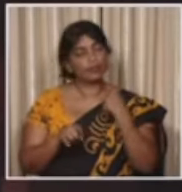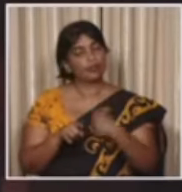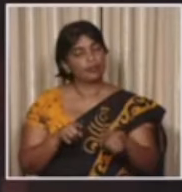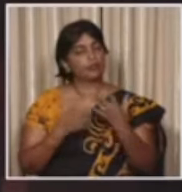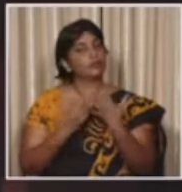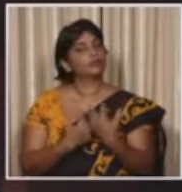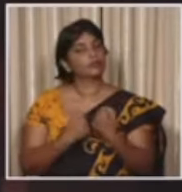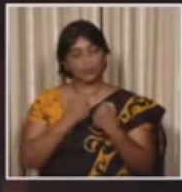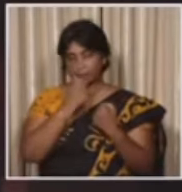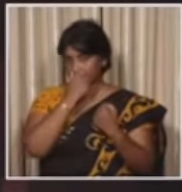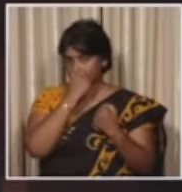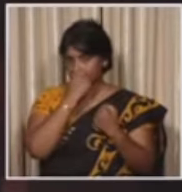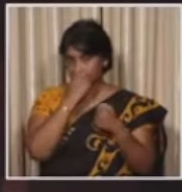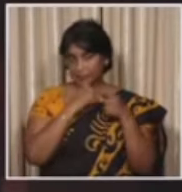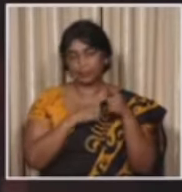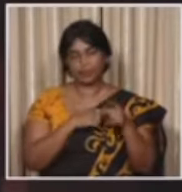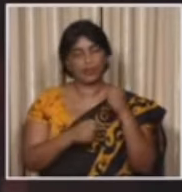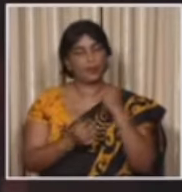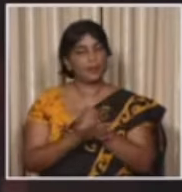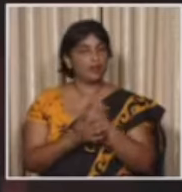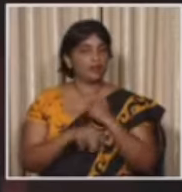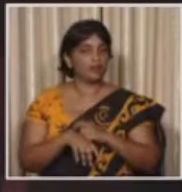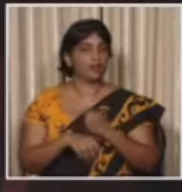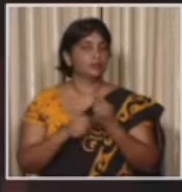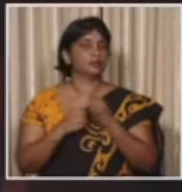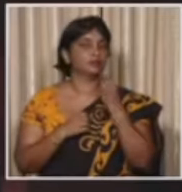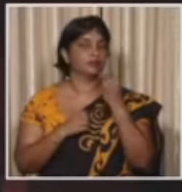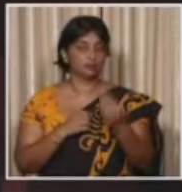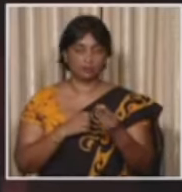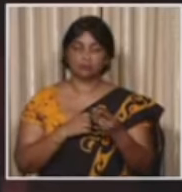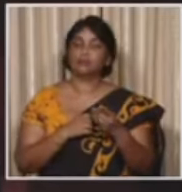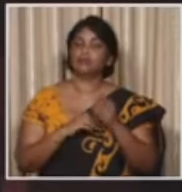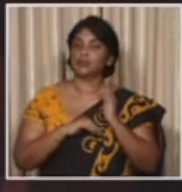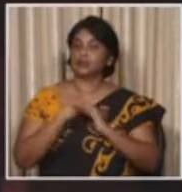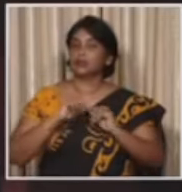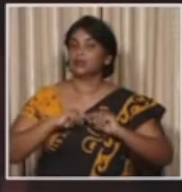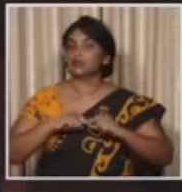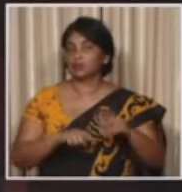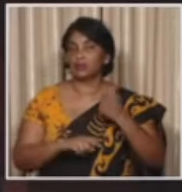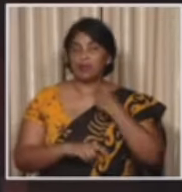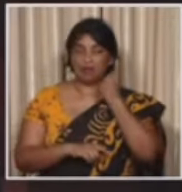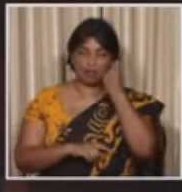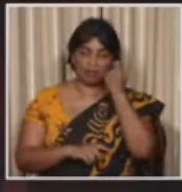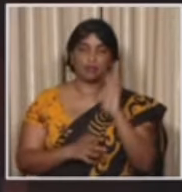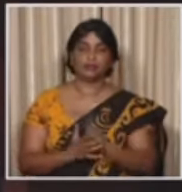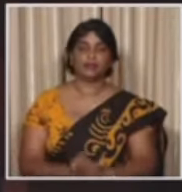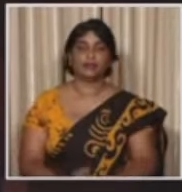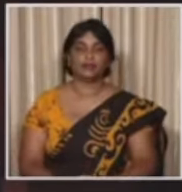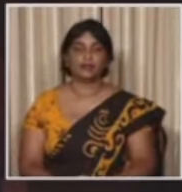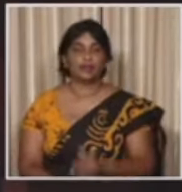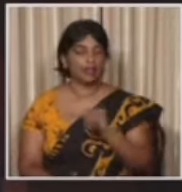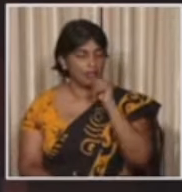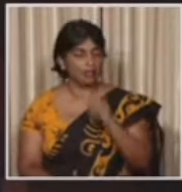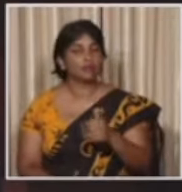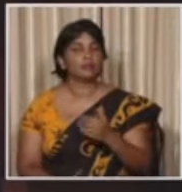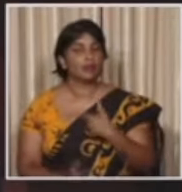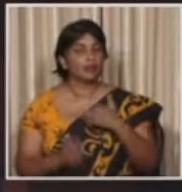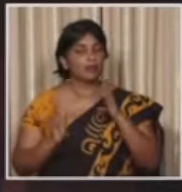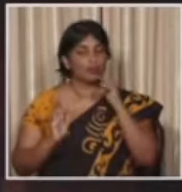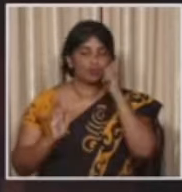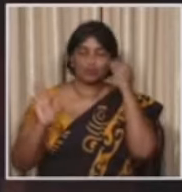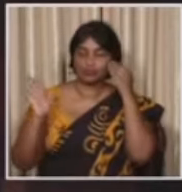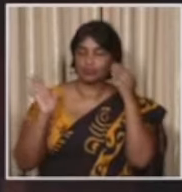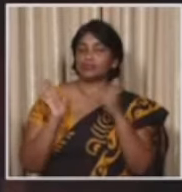කර ගැනීමට බැංකුවට ඉඩ ලබා දීම ක්‍රියාත්මක කරන සංශෝධනය. ඒ කියන්නේ ඇත්ත වශයෙන්ම මානුෂීයව